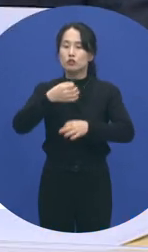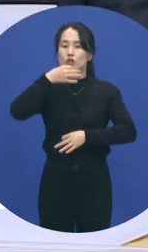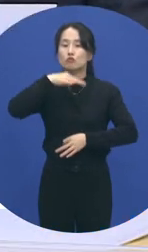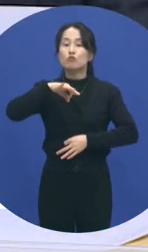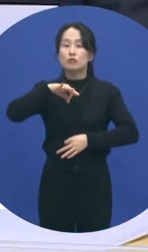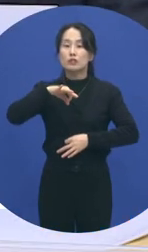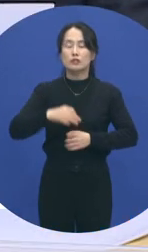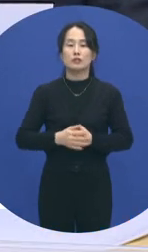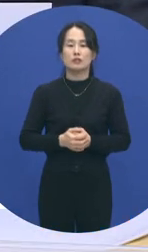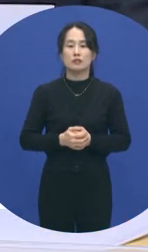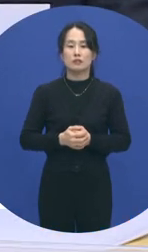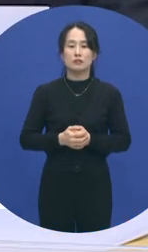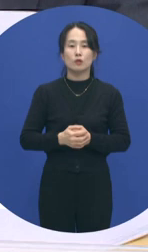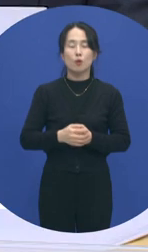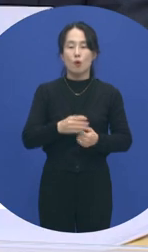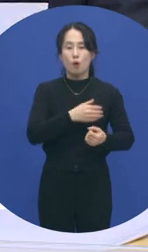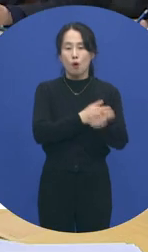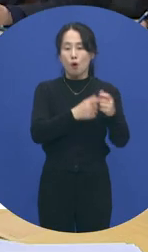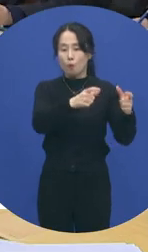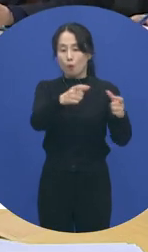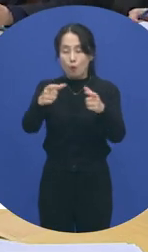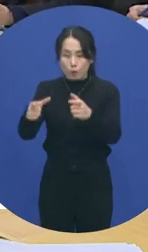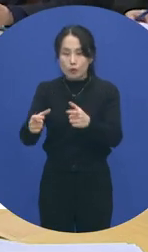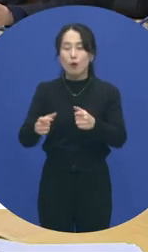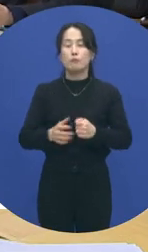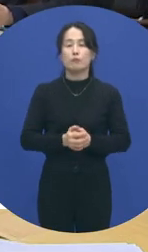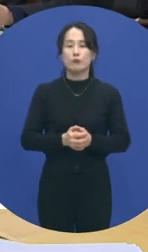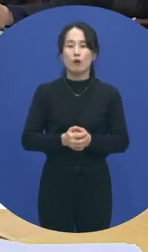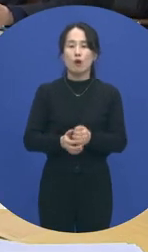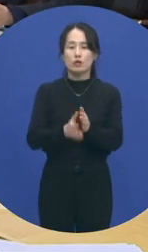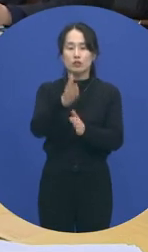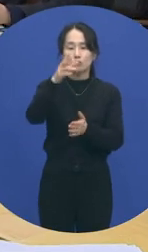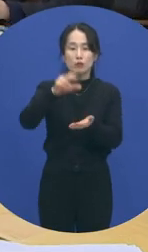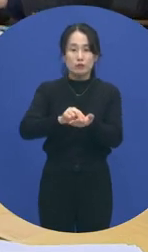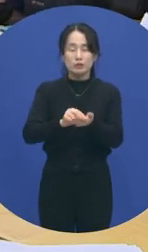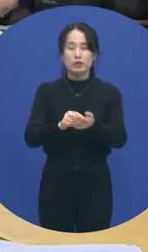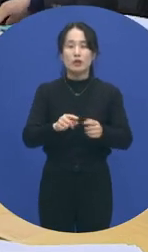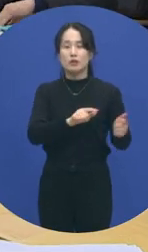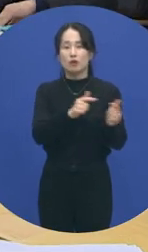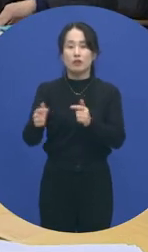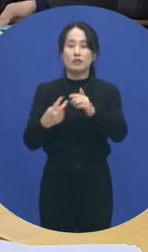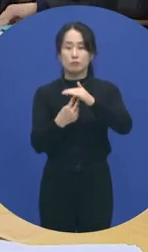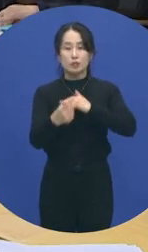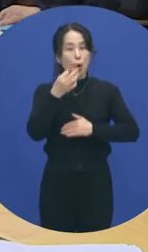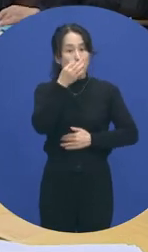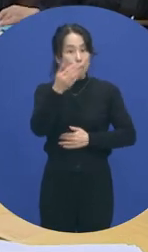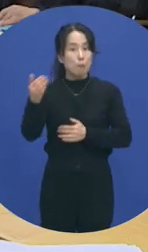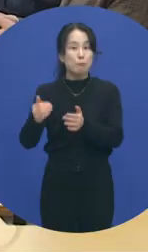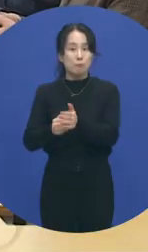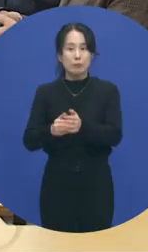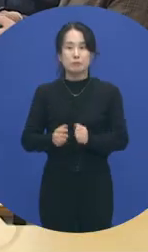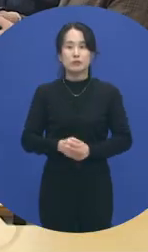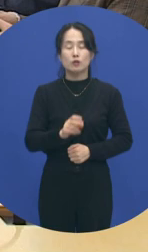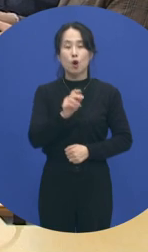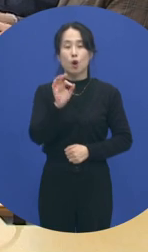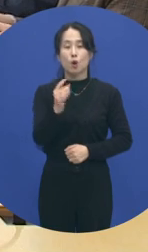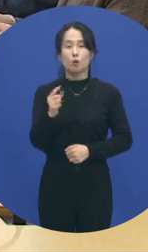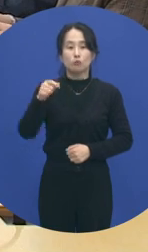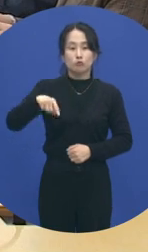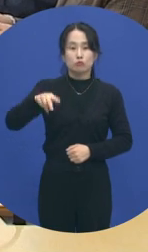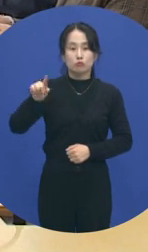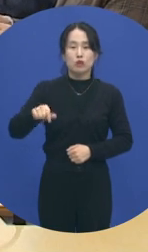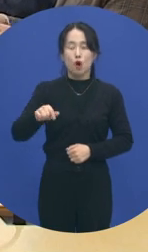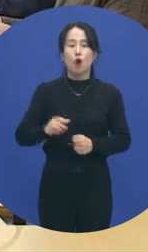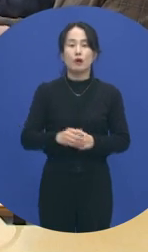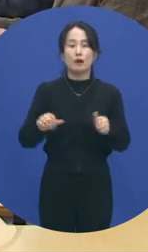경제적 파급효과, 경기북부 권역별, 시군별 과제 및 경기북부의 비전을 제시했습니다. 오후석